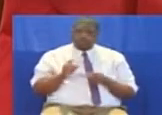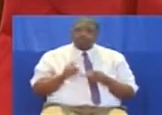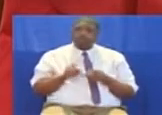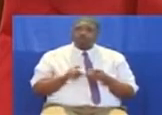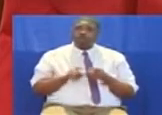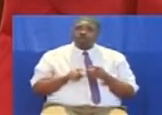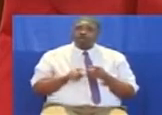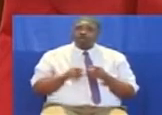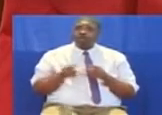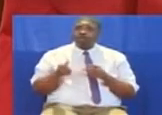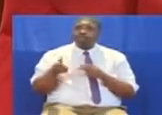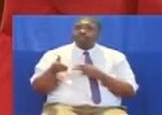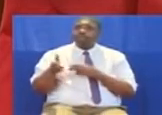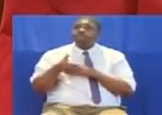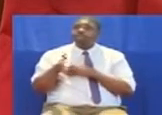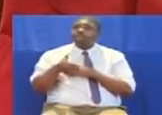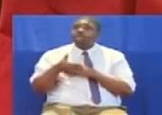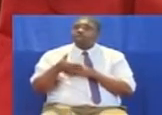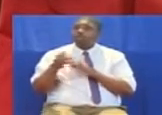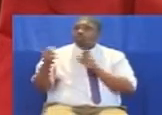Una maana milango inatazamana?